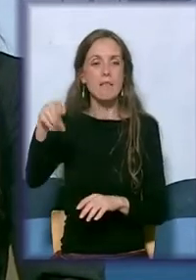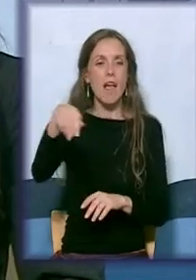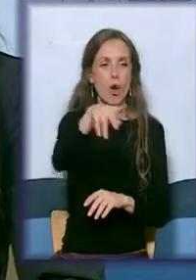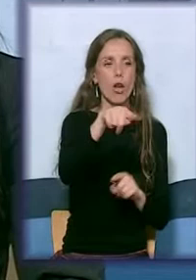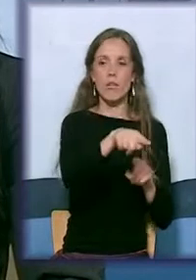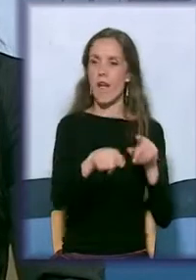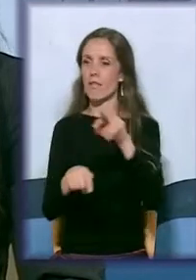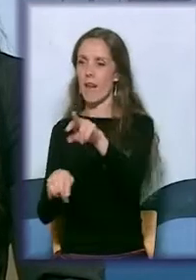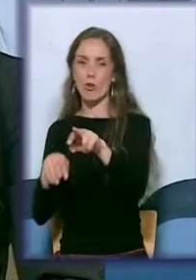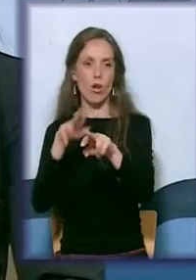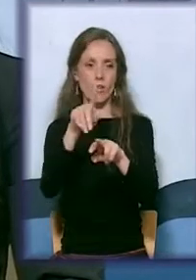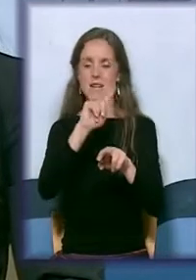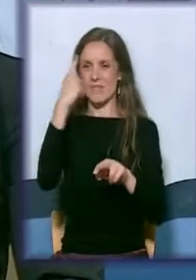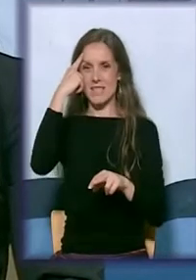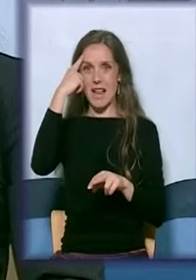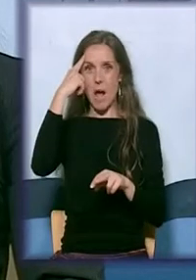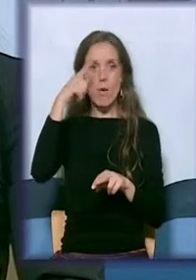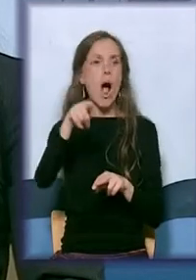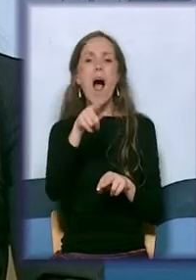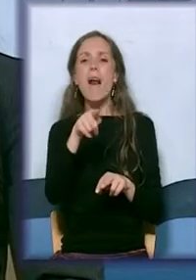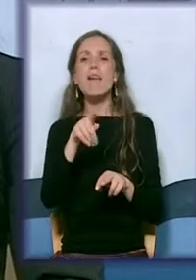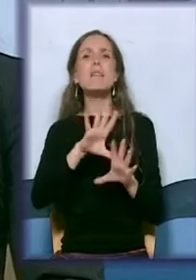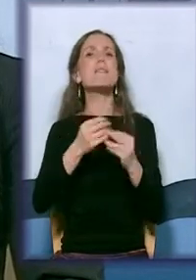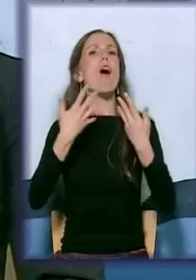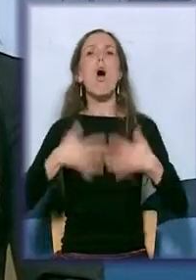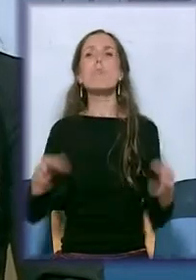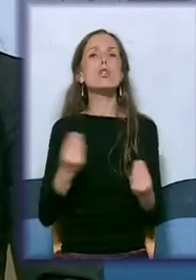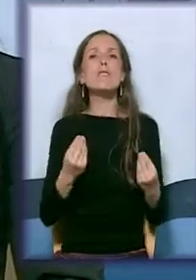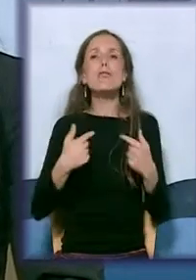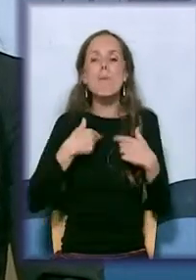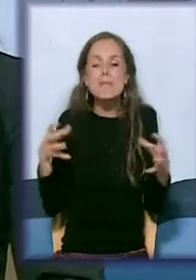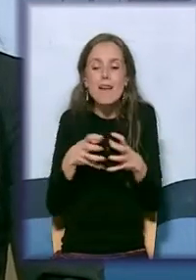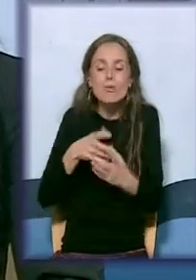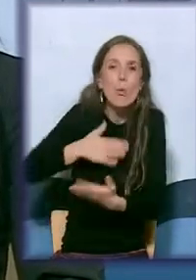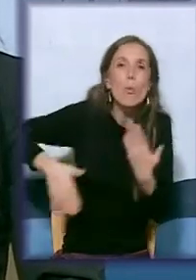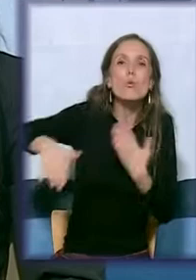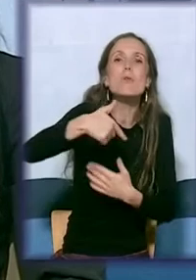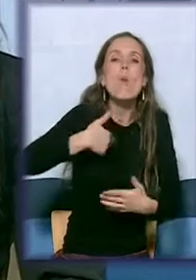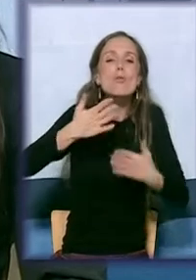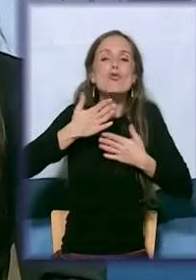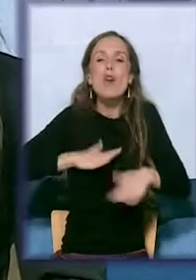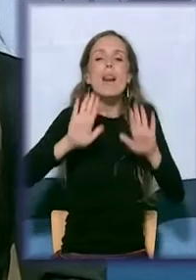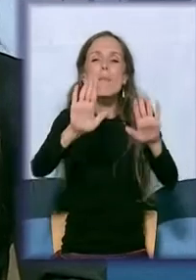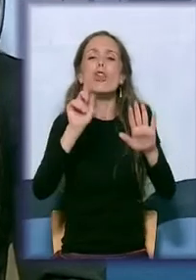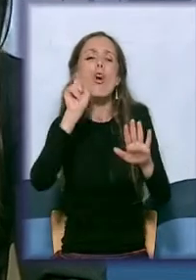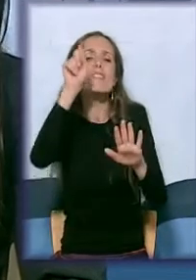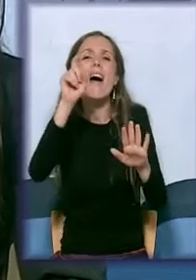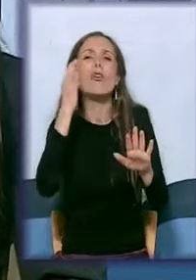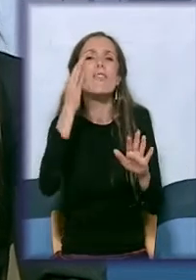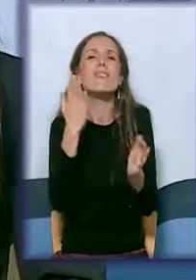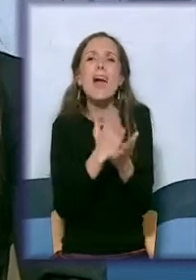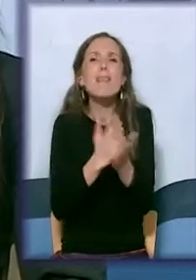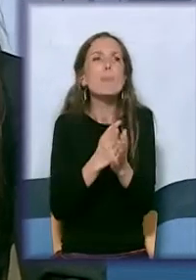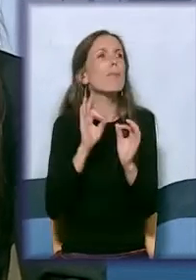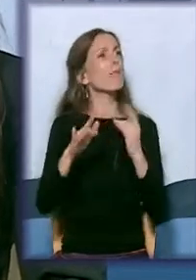toliko opušteno, zašto mi se zapravo s njima družimo. Mi želimo da njima svakodnevnica bude, da oni osete našu toplinu, a samim tim